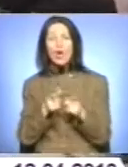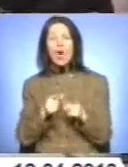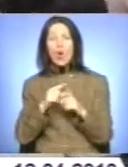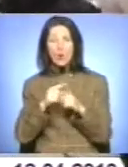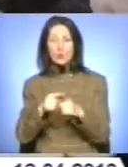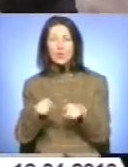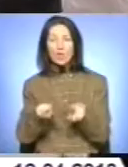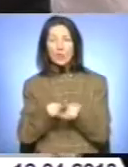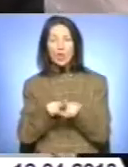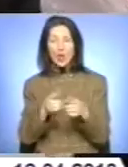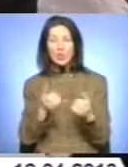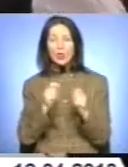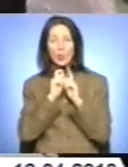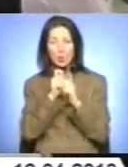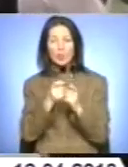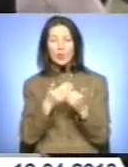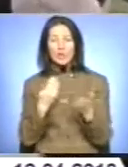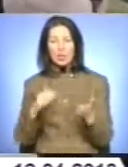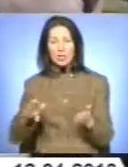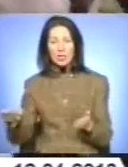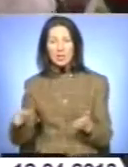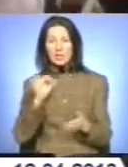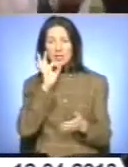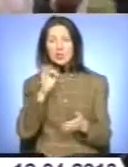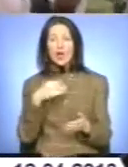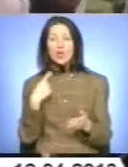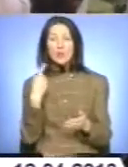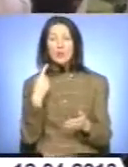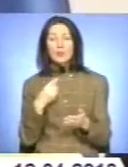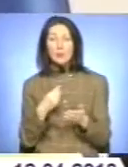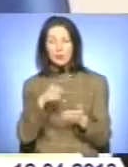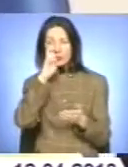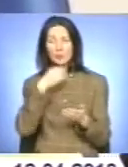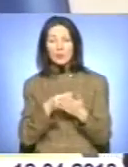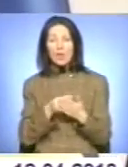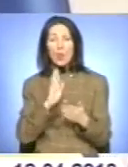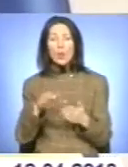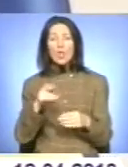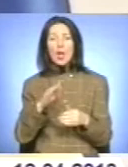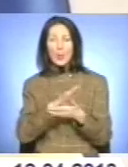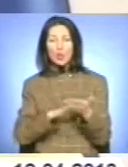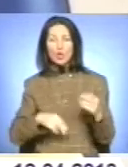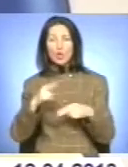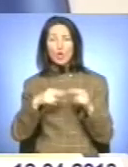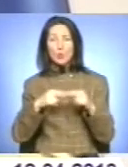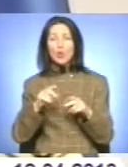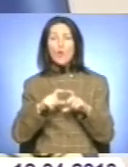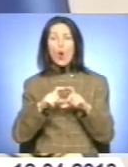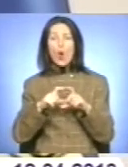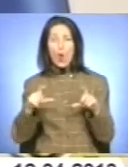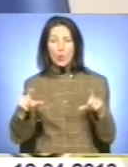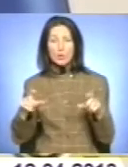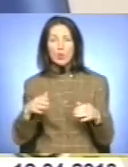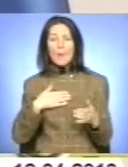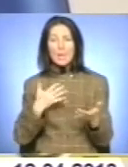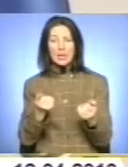року з державного та обласного бюджетів буде профінансовано подальшу розбудову комплексу. Ми прийняли рішення сьогодні на місці там